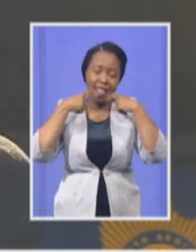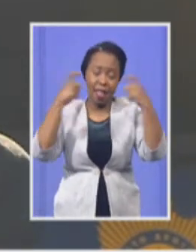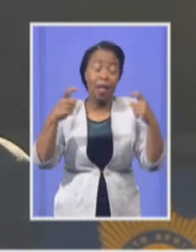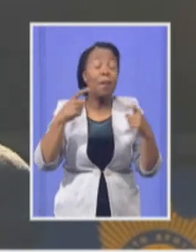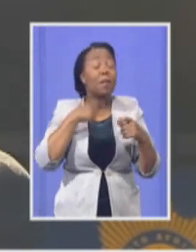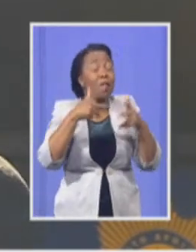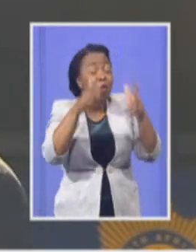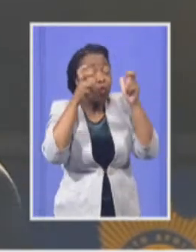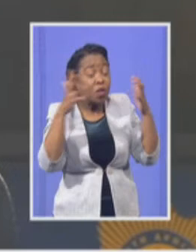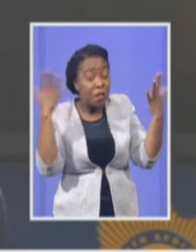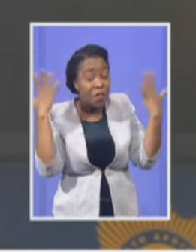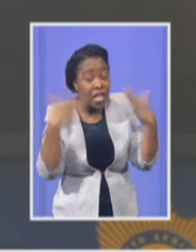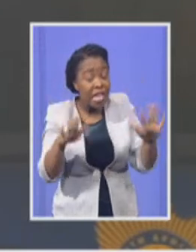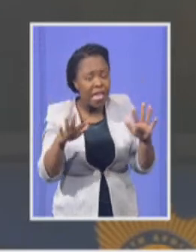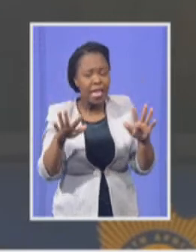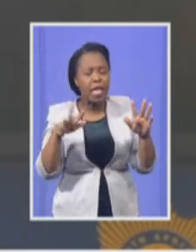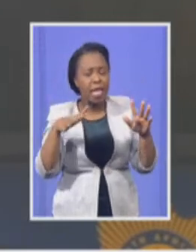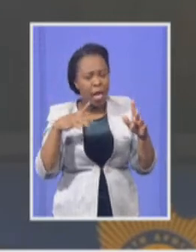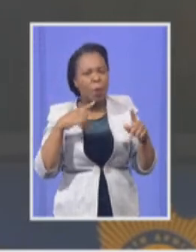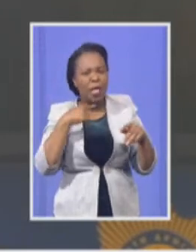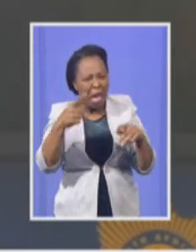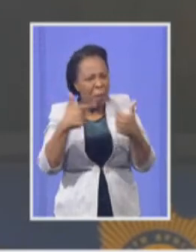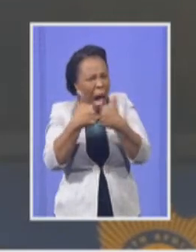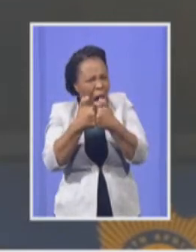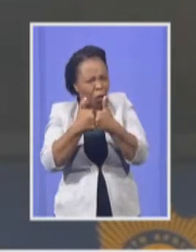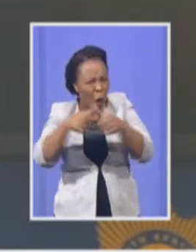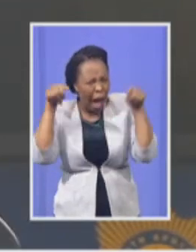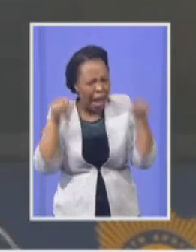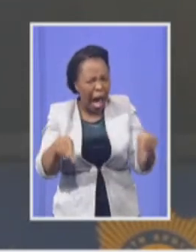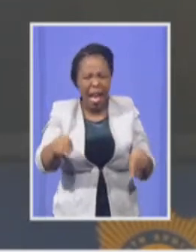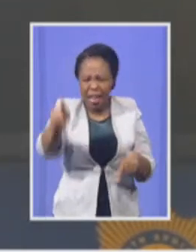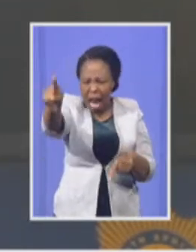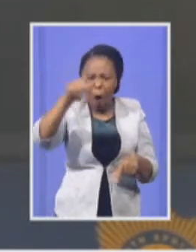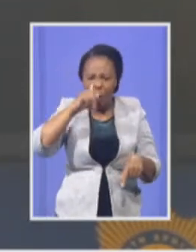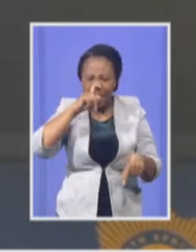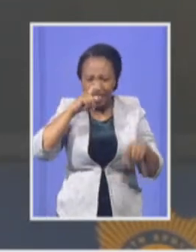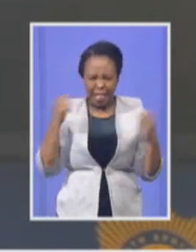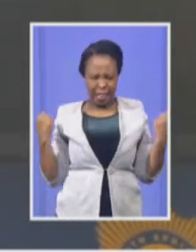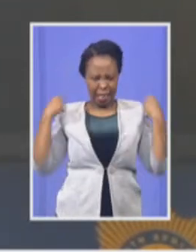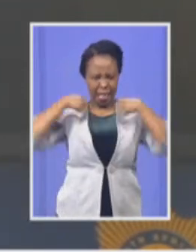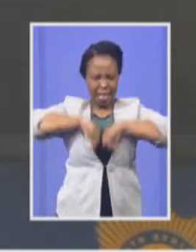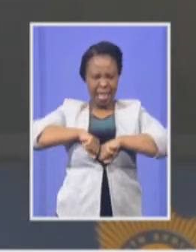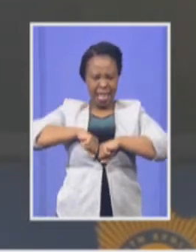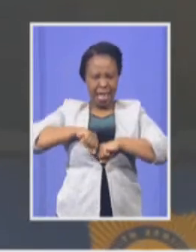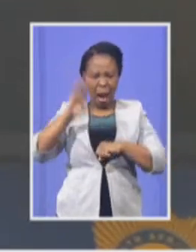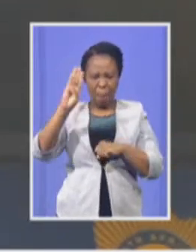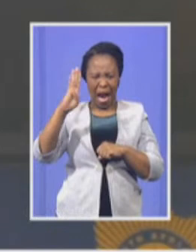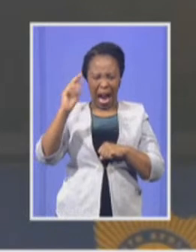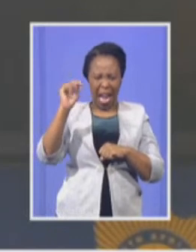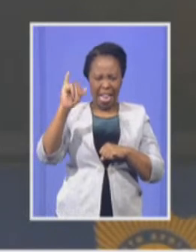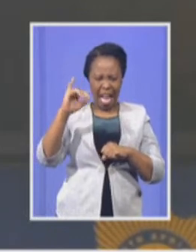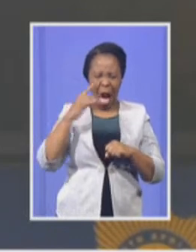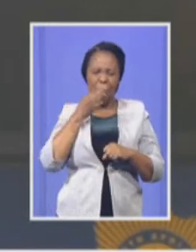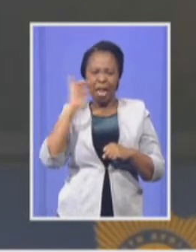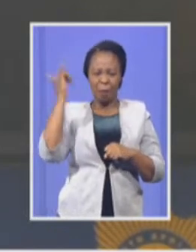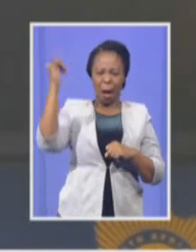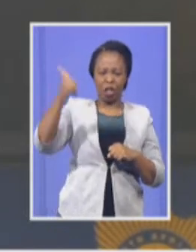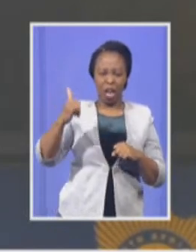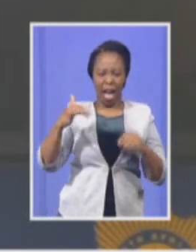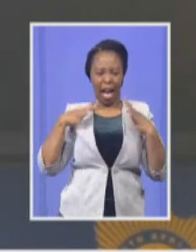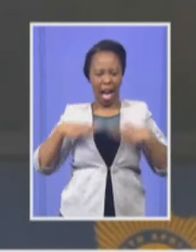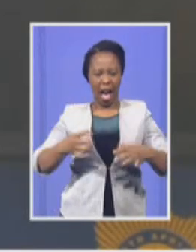Ngizwile impela ngikhalile nje bajola ngazo nangu nosisi wetracksuit eBhakhani uyasho uthi bacheka ngazo.